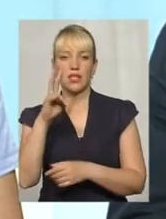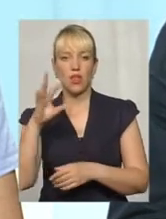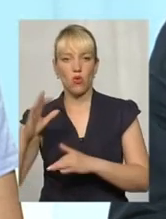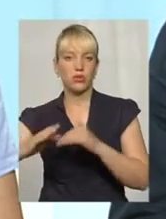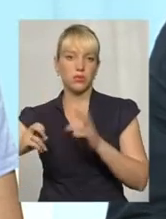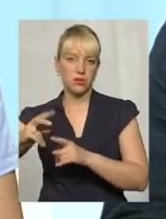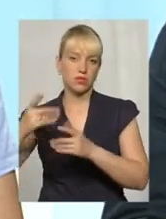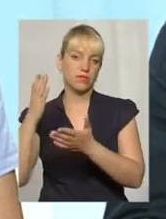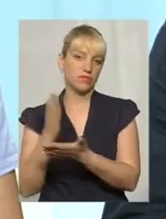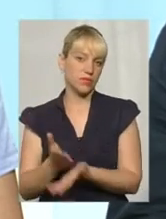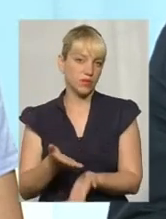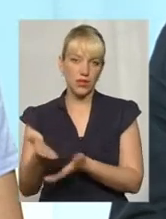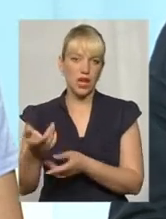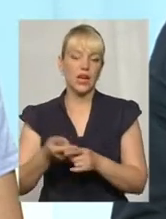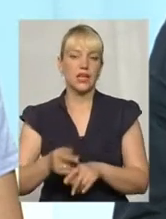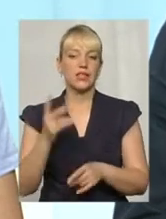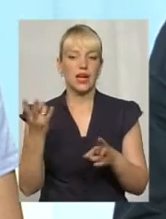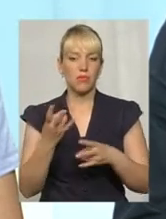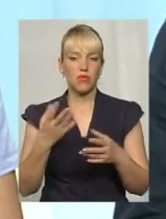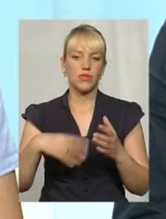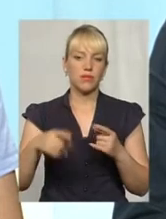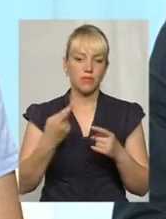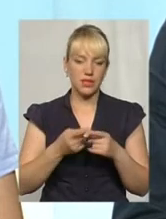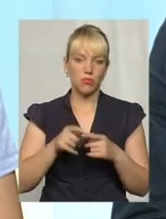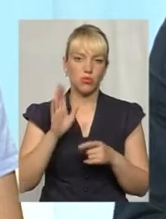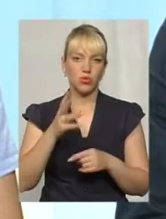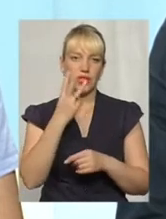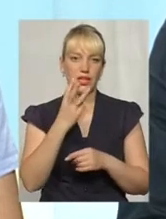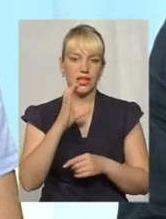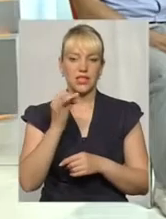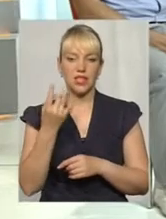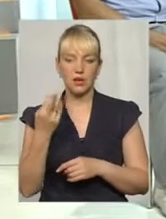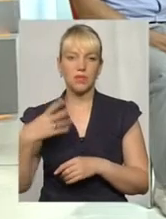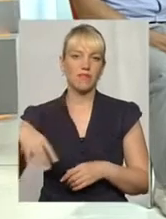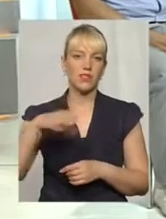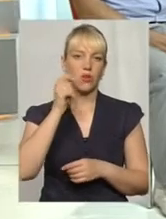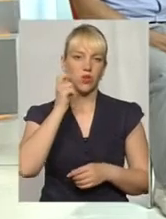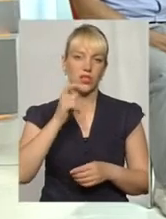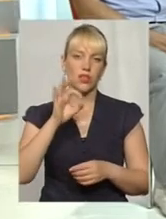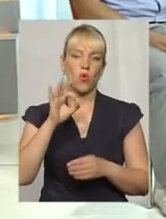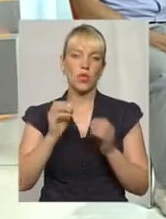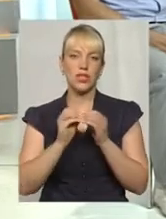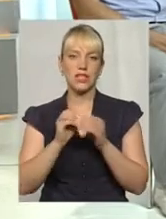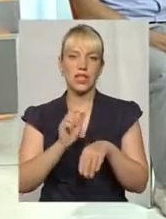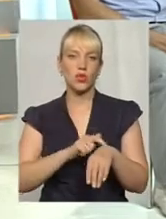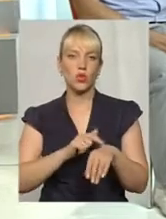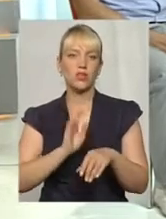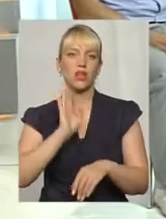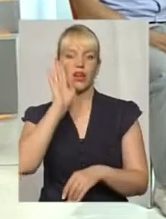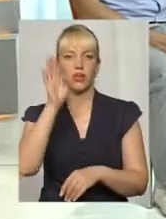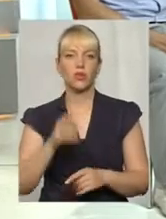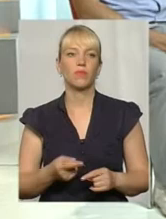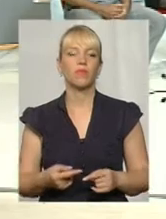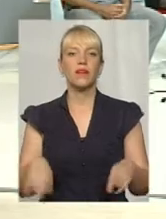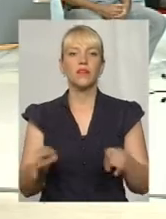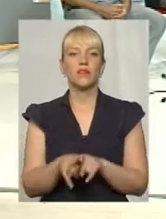має відбутися по всій Україні 3 серпня о 10 годині ранку. Скажіть, будь ласка, в такому разі, це